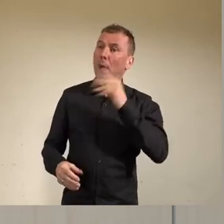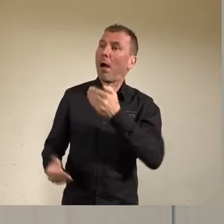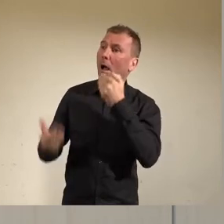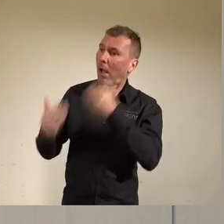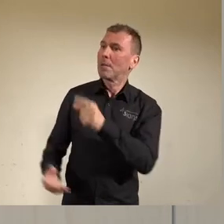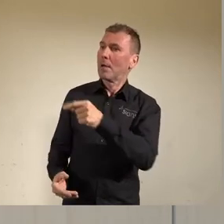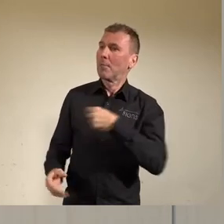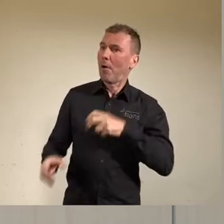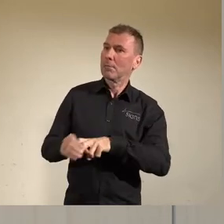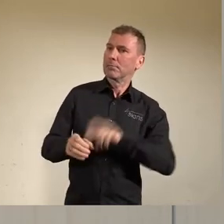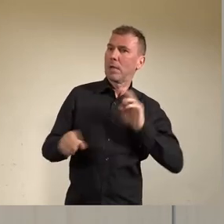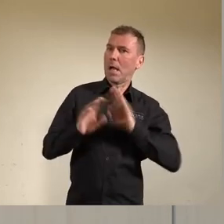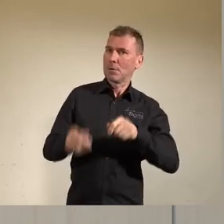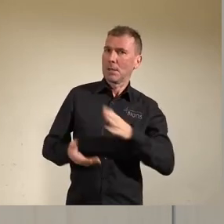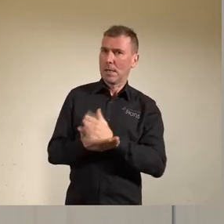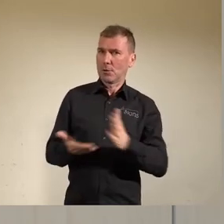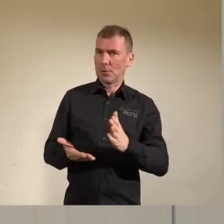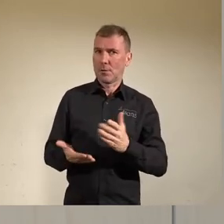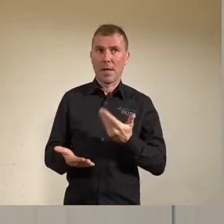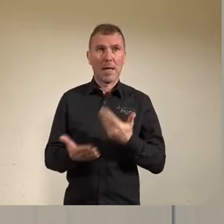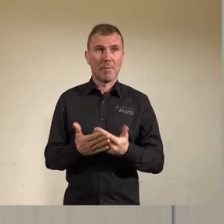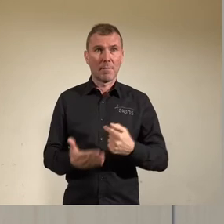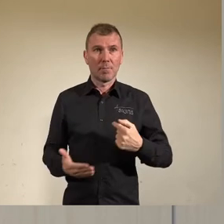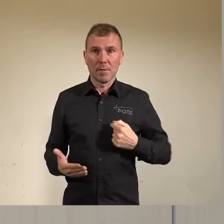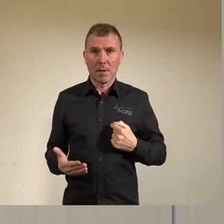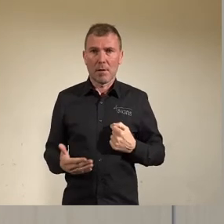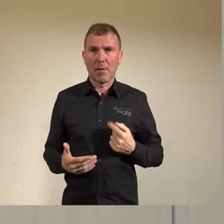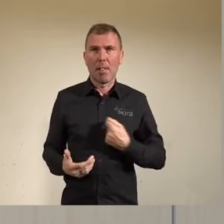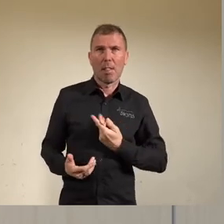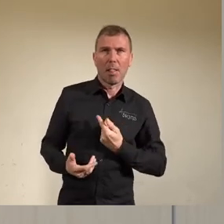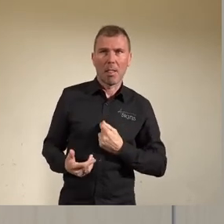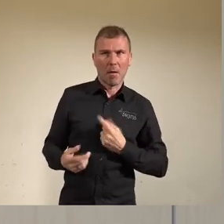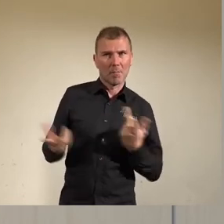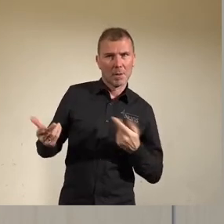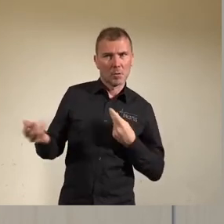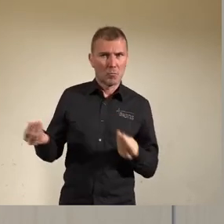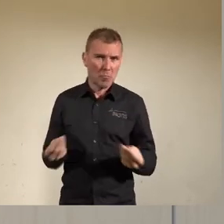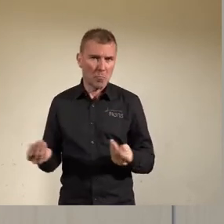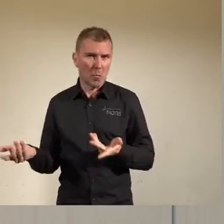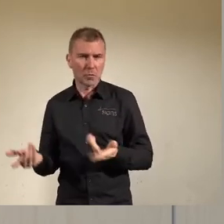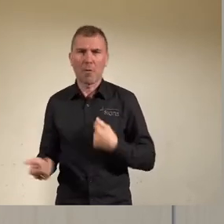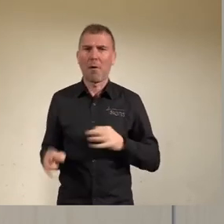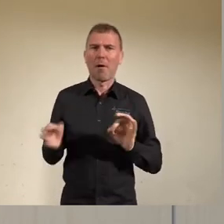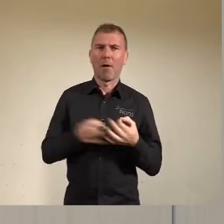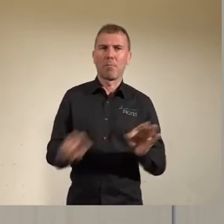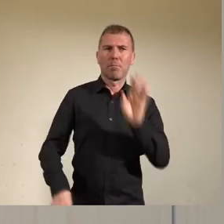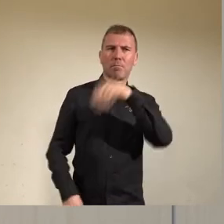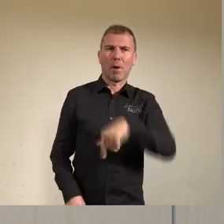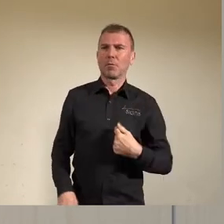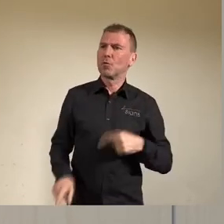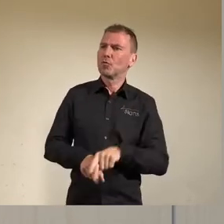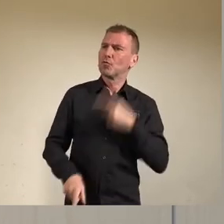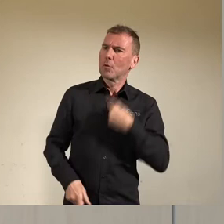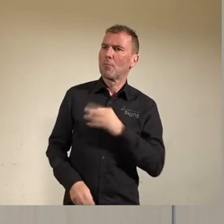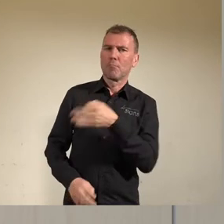dafür. Dankbar, weil wir erst gar nicht in Versuchung geführt wurden. In Versuchung geführt, für ein paar Brotkrumen